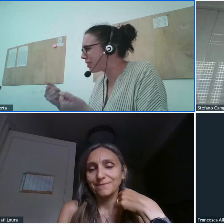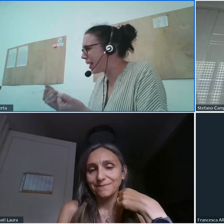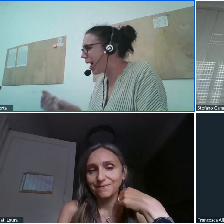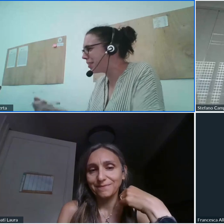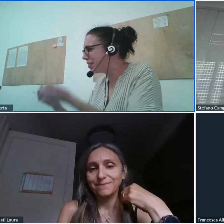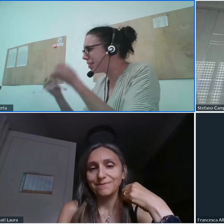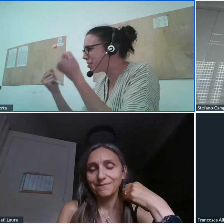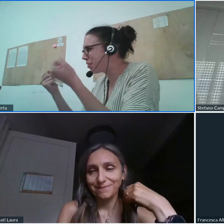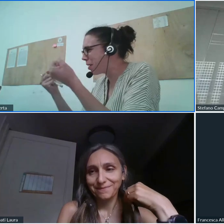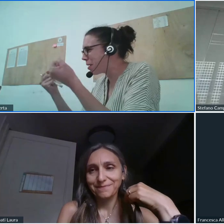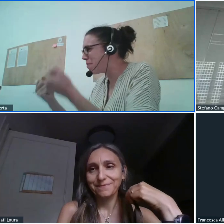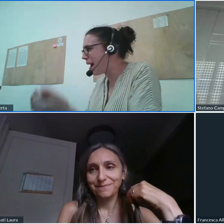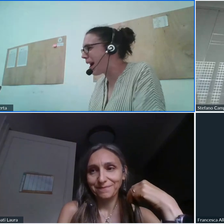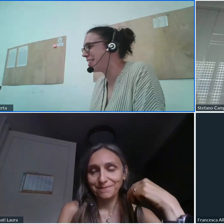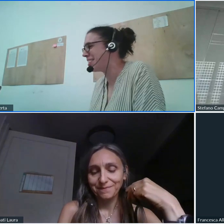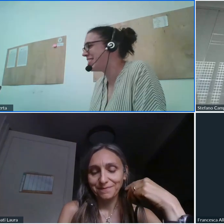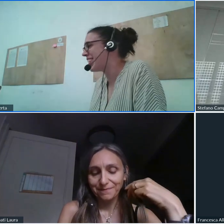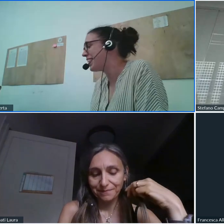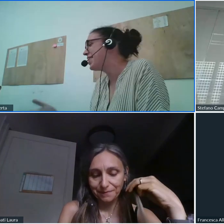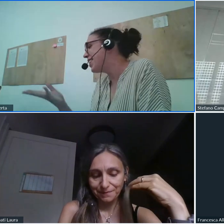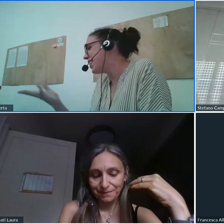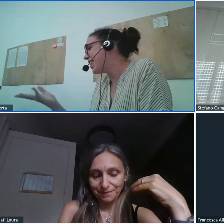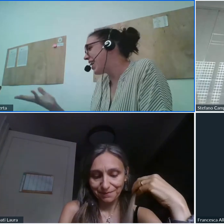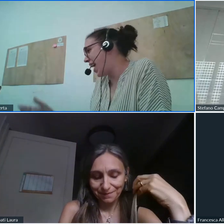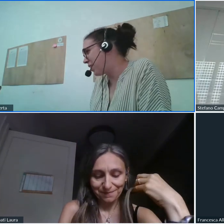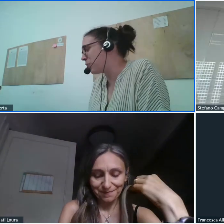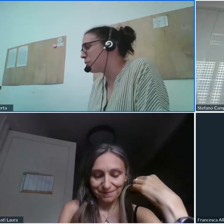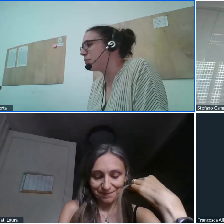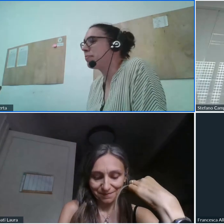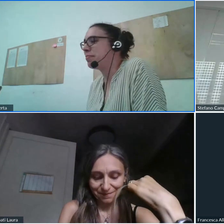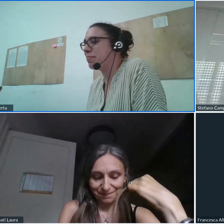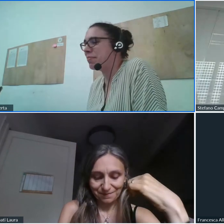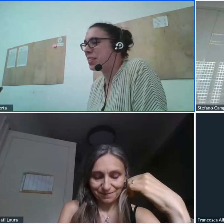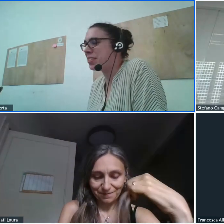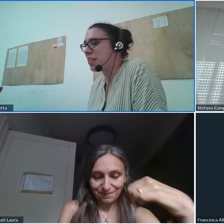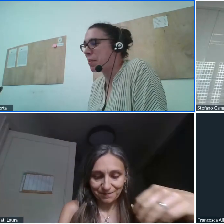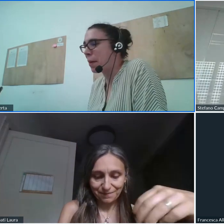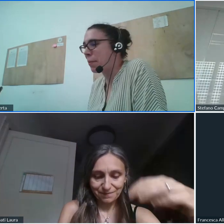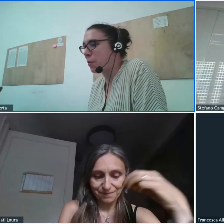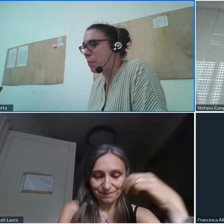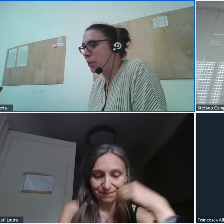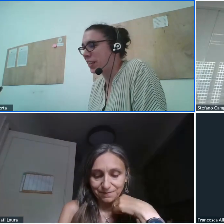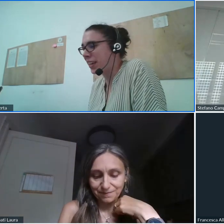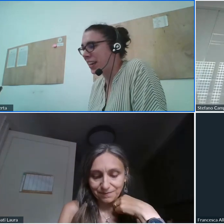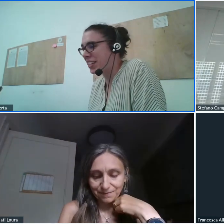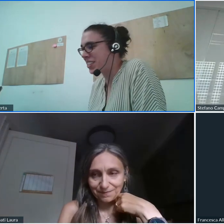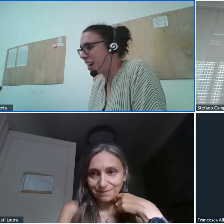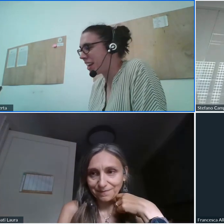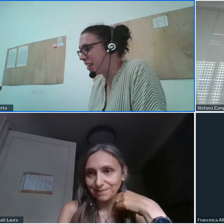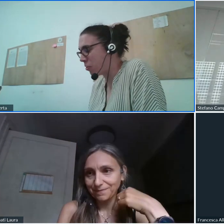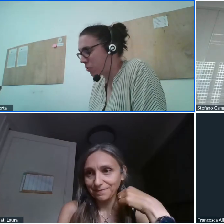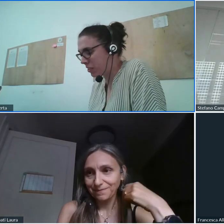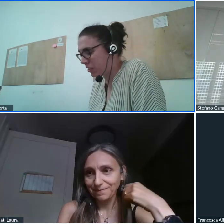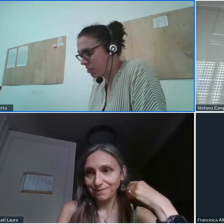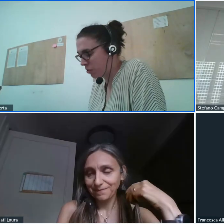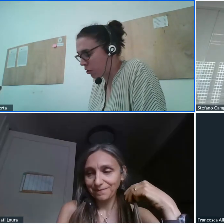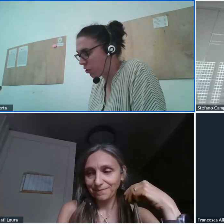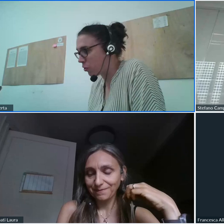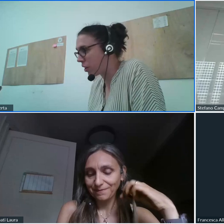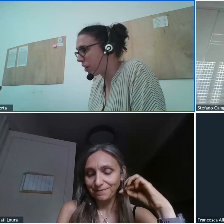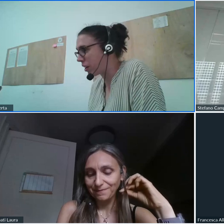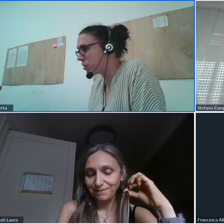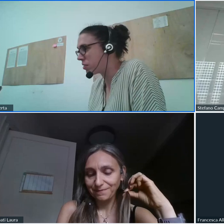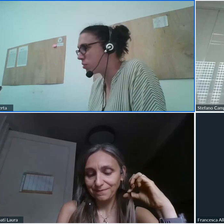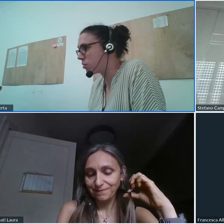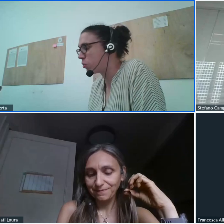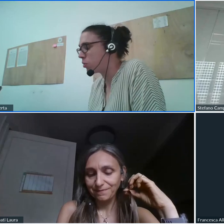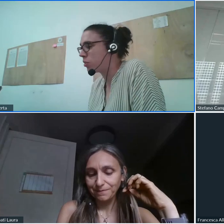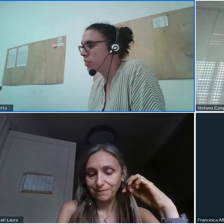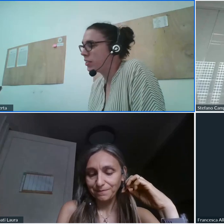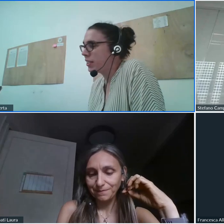è importante, sono le basi. Ecco, mi sembra poi un po' di cascare nello stesso